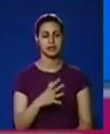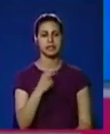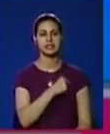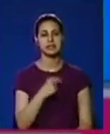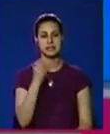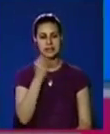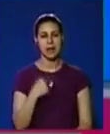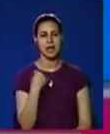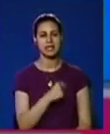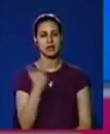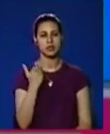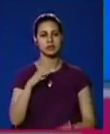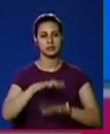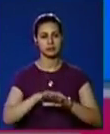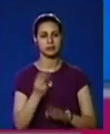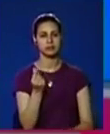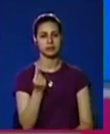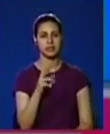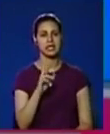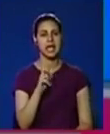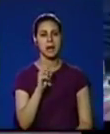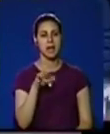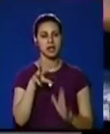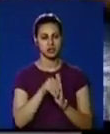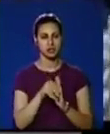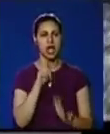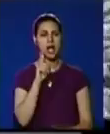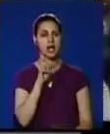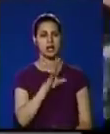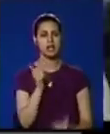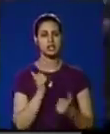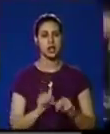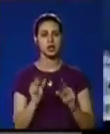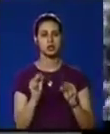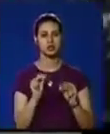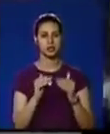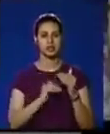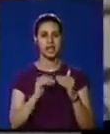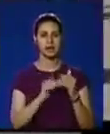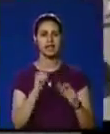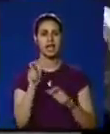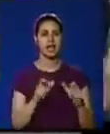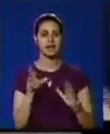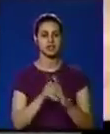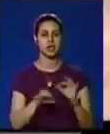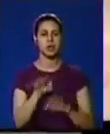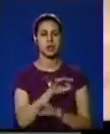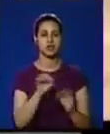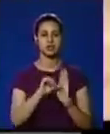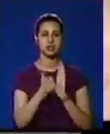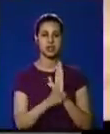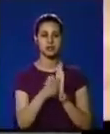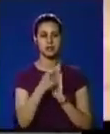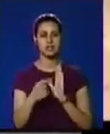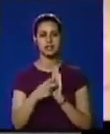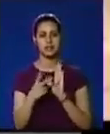საპატრიარქოს საქველმოქმედო ფონდი ლაზარე დაბა ახალდაბაში ახორციელებს პროექტს ახალგაზრდები მშვიდობისათვის სამხრეთ კავკასიაში. პროექტის ფარგლებში 16-დან 18